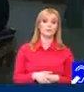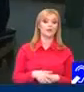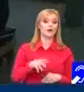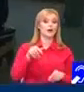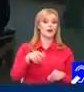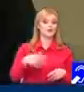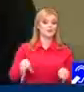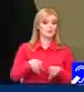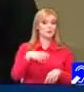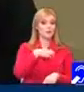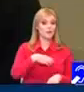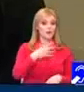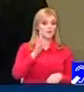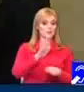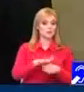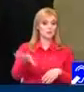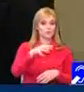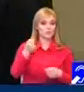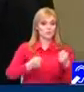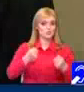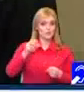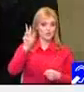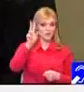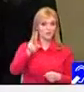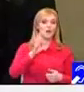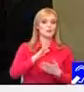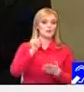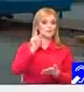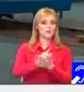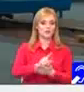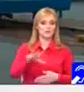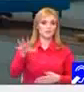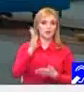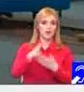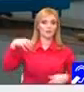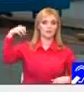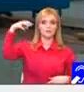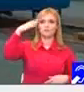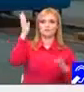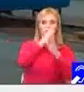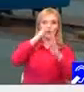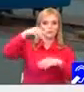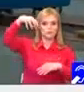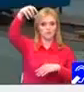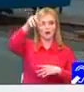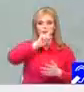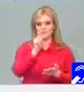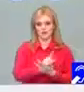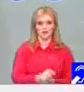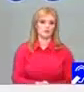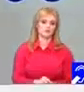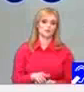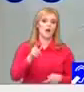autonomă. De asemenea, primarul a dispus ca toate mașinile să aibă instalații de aer condiționat. Troleibuzele vor fi asamblate de inginerii